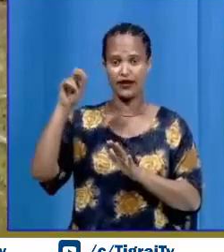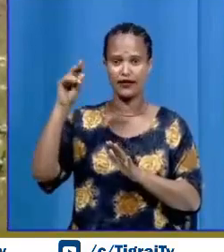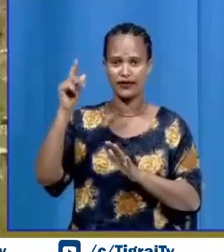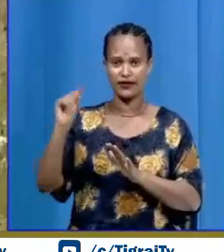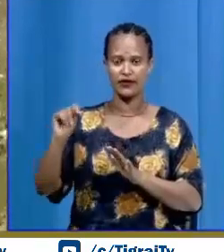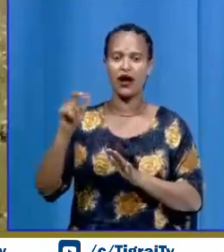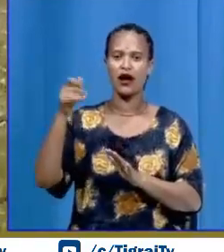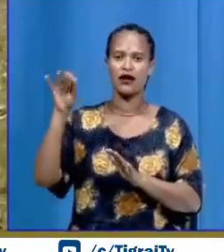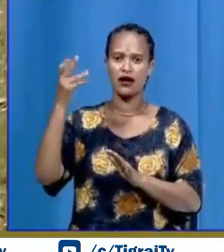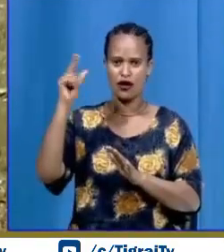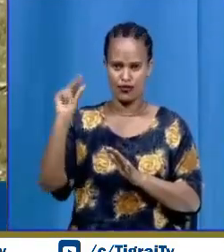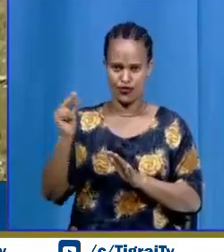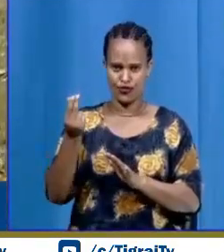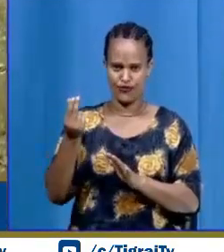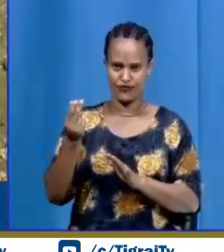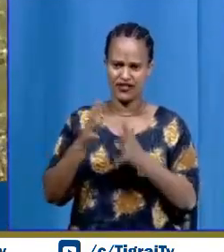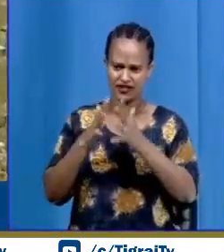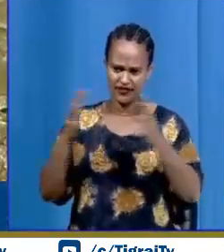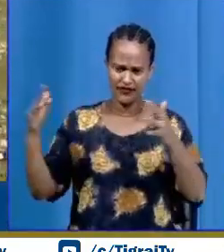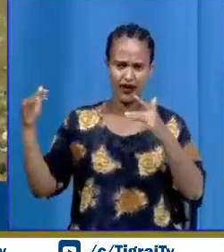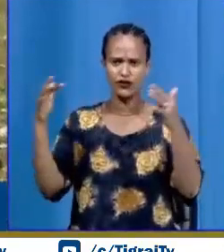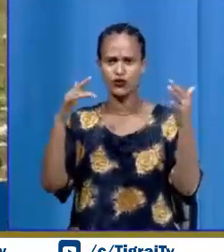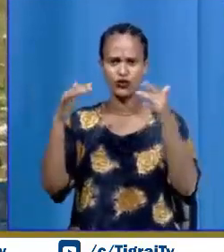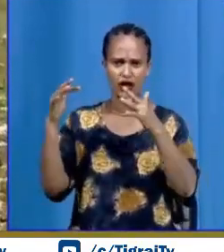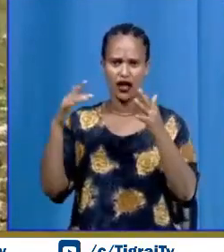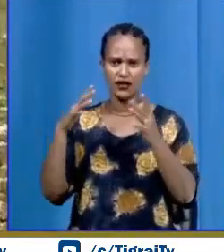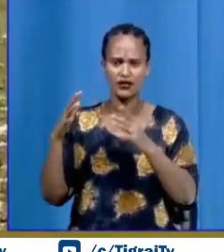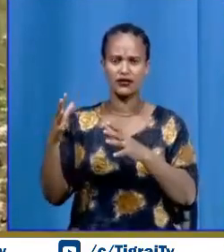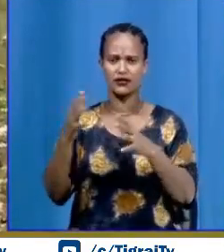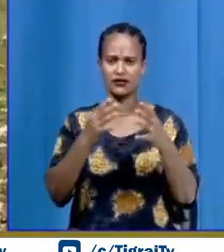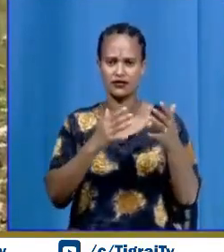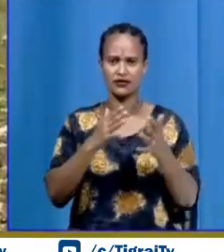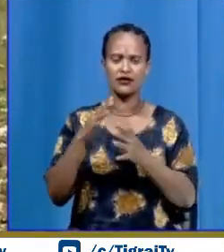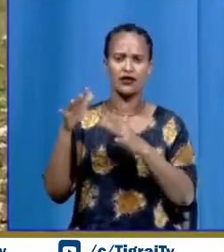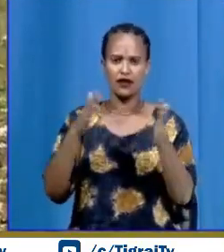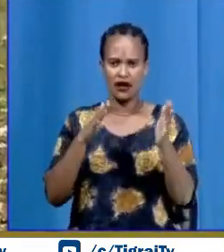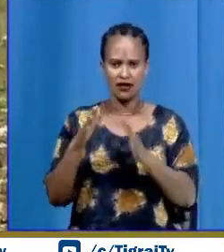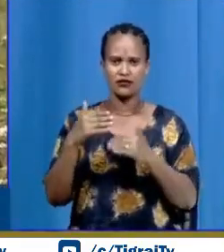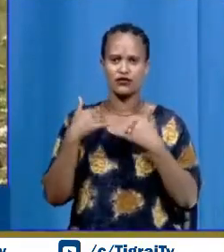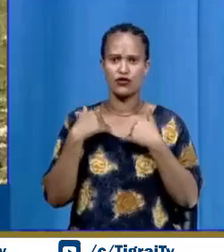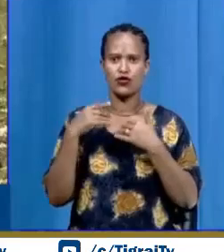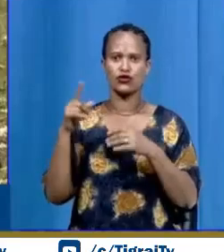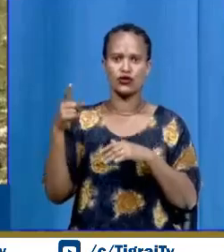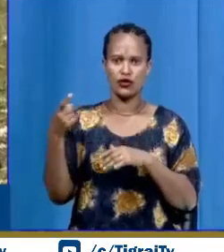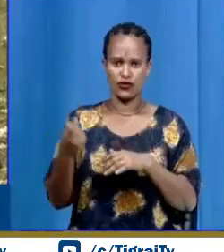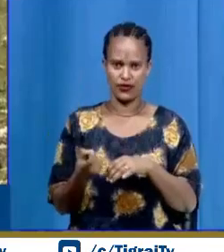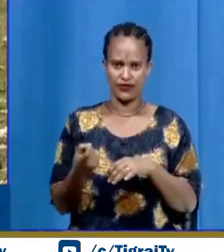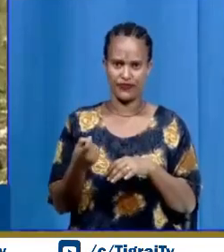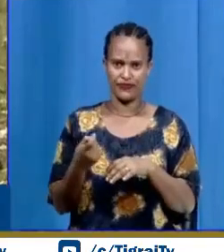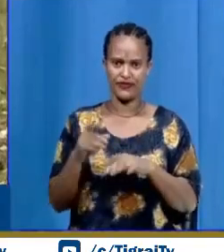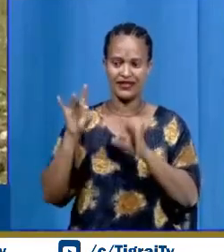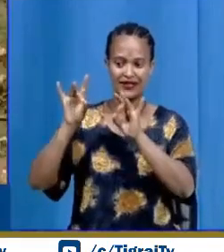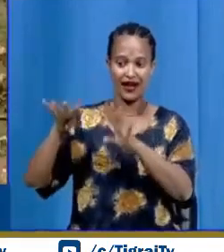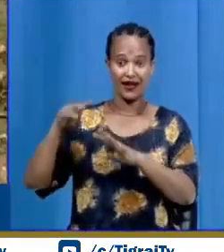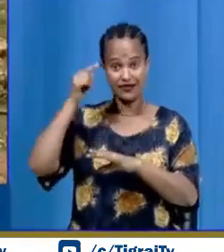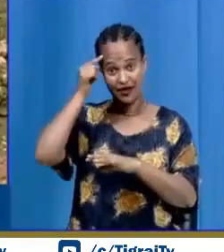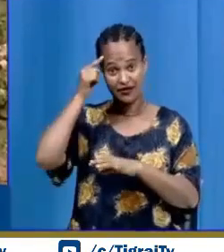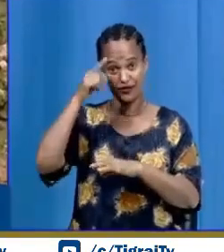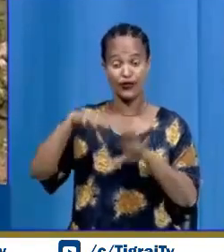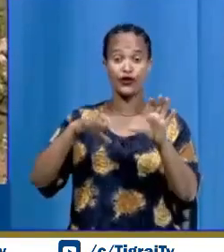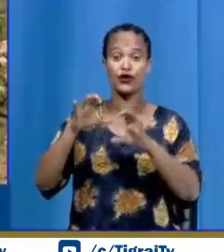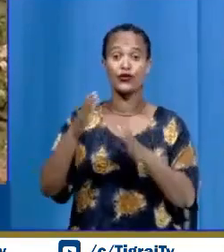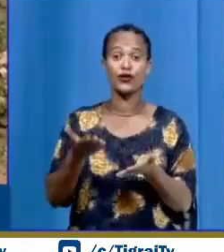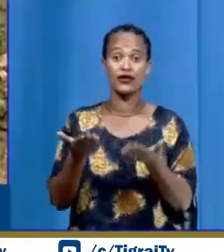ደደቢትን ኣድያቦን ሰፋሕቲ ውግኣት ዘተኣናገደን ዘተኣናግድ ዘሎን እንትኸውን ጽላቲ ዝሓሰብዎ